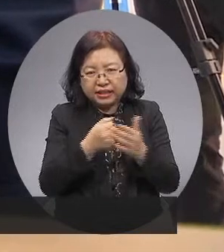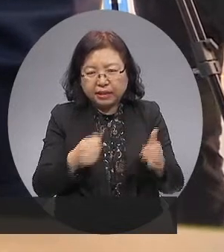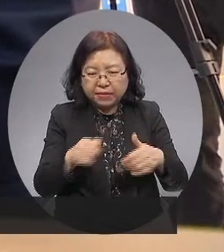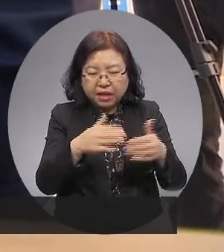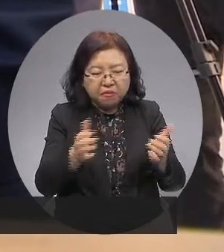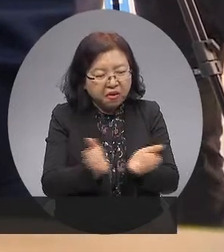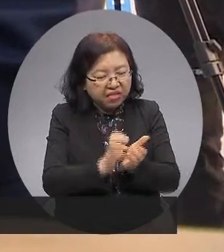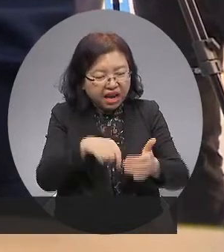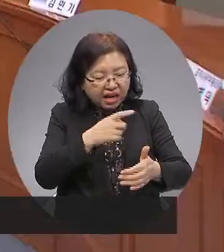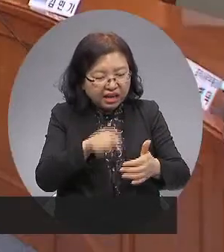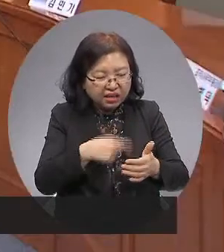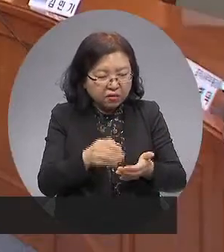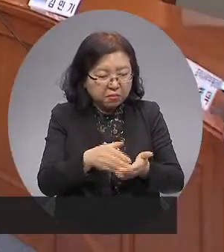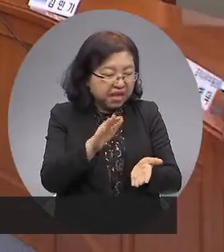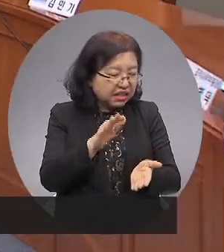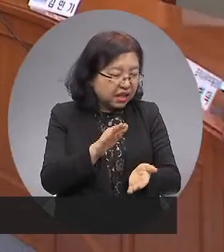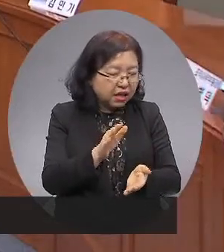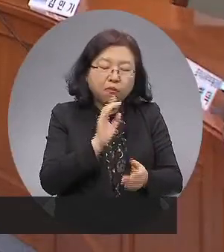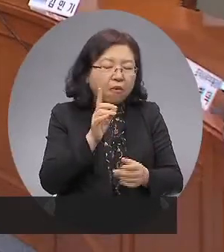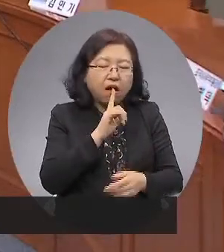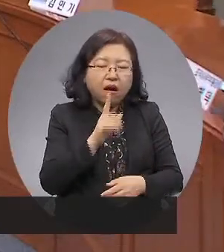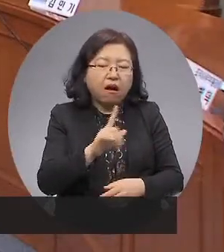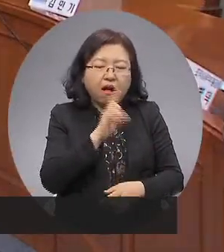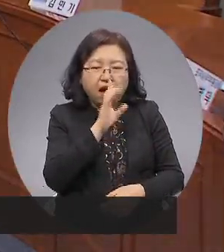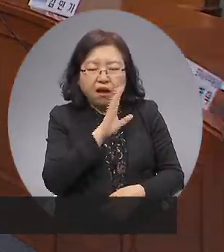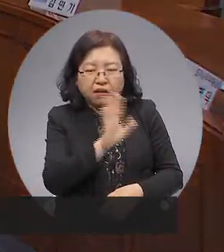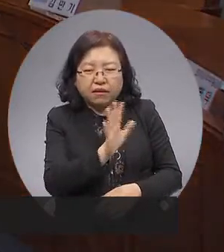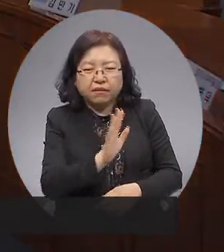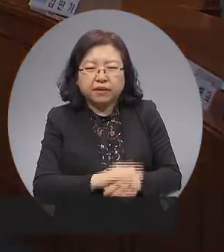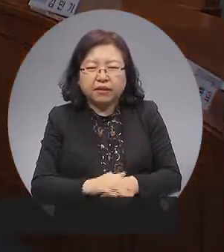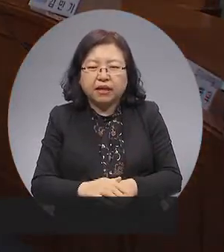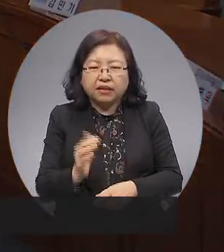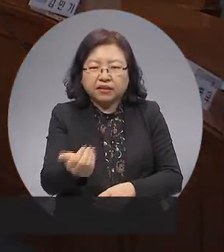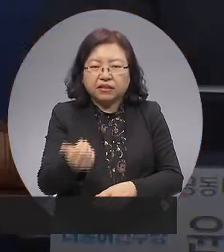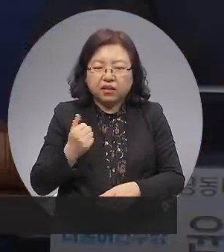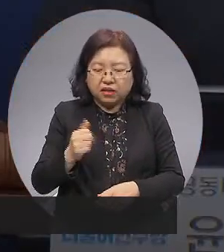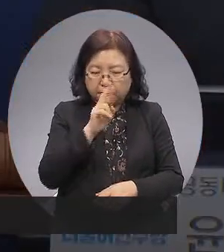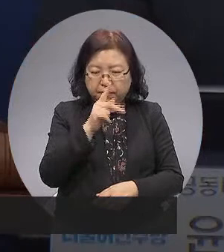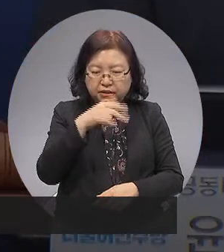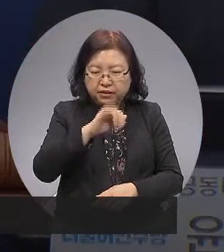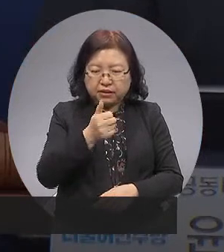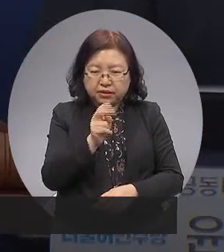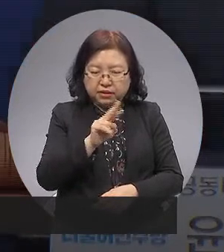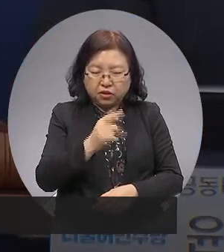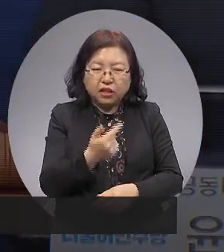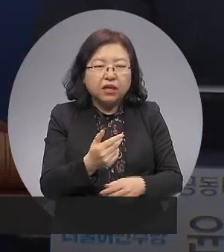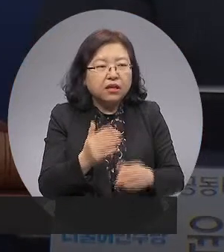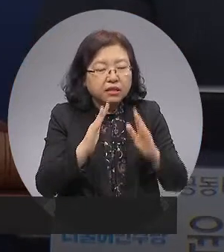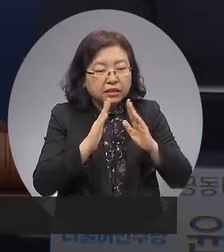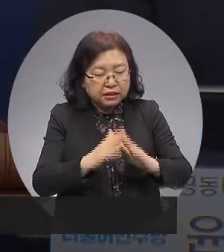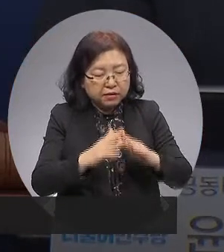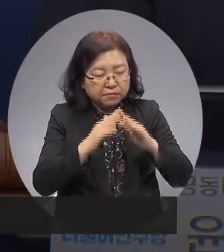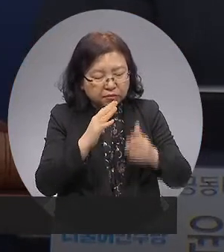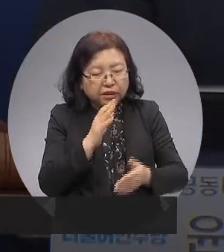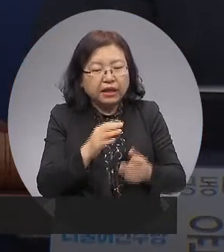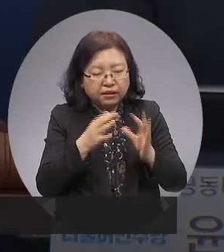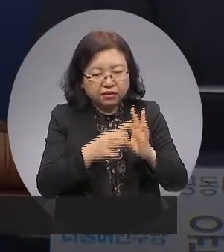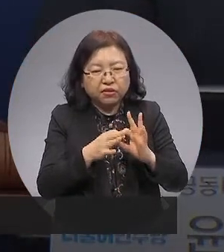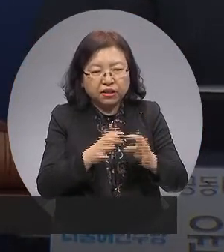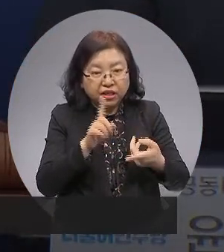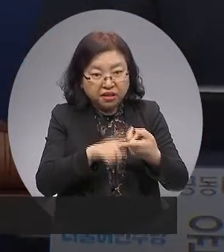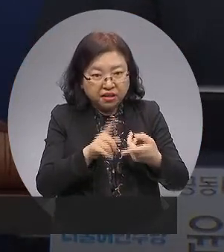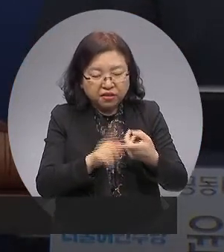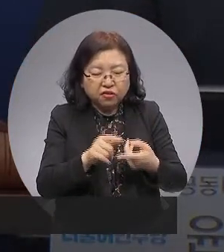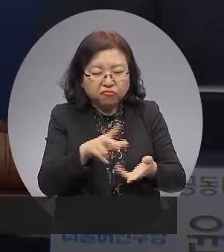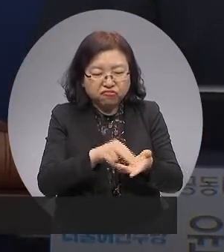없다고 반박했습니다. 앞서 박지현 비대위원장은 부동산 물의를 일으켰던 분들이 이번 선거에 나서지